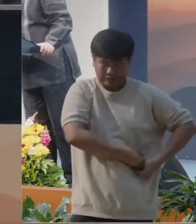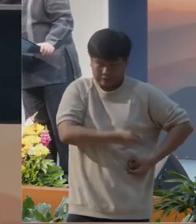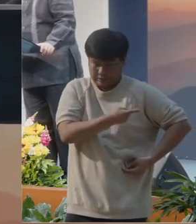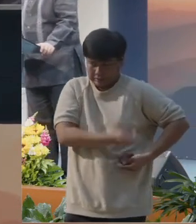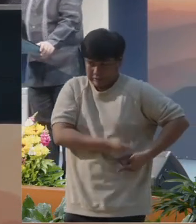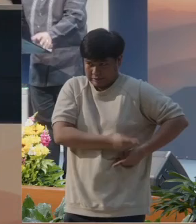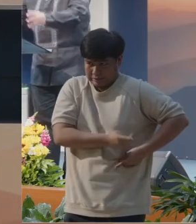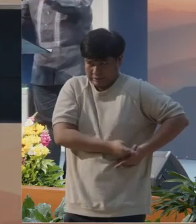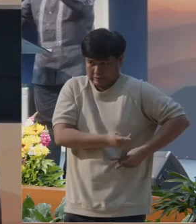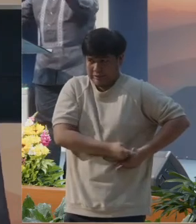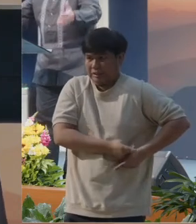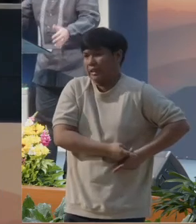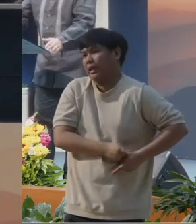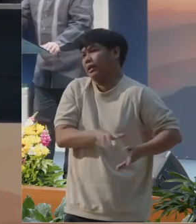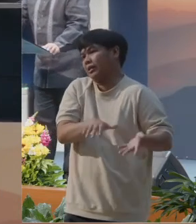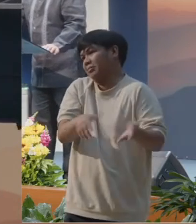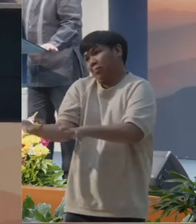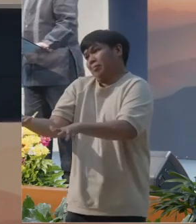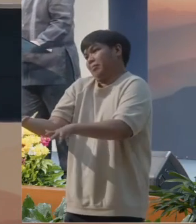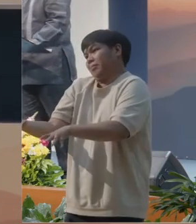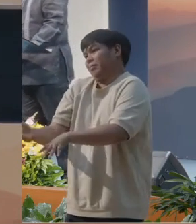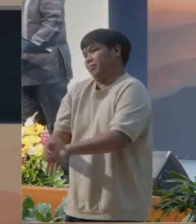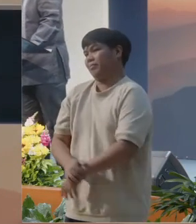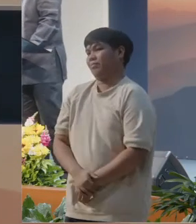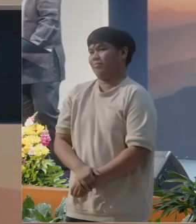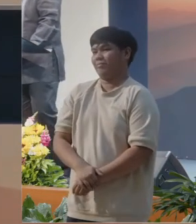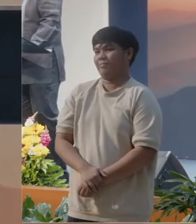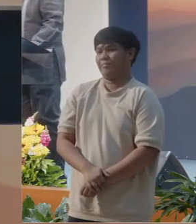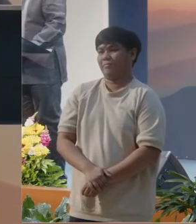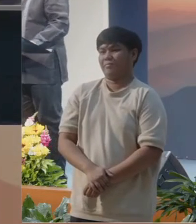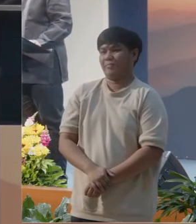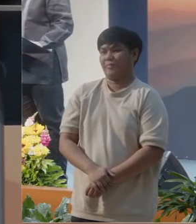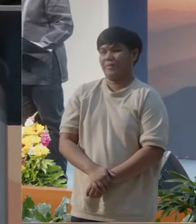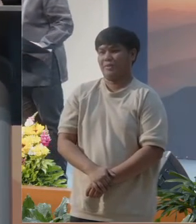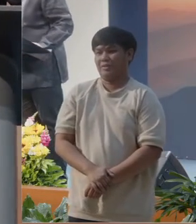po tayong nawawala sa ating mga pagpapala